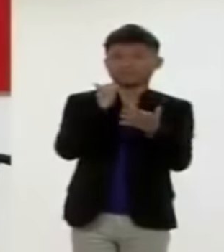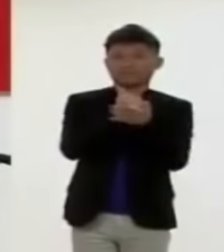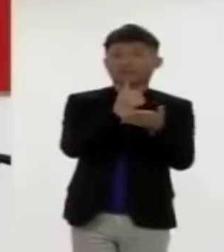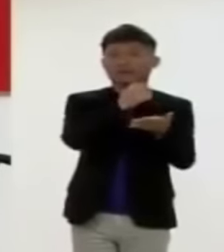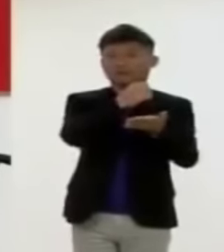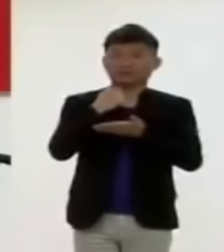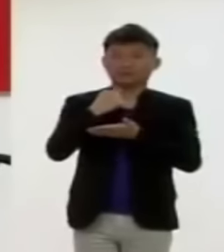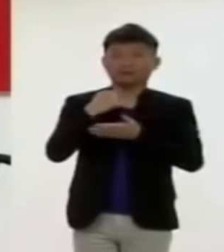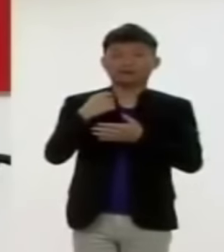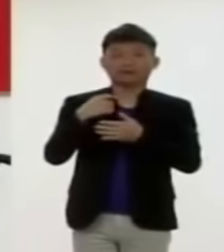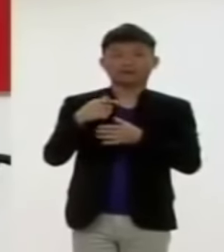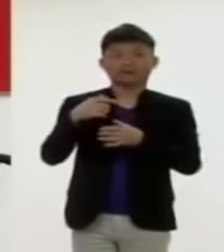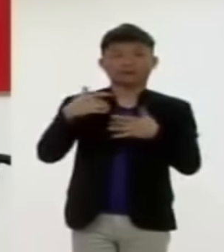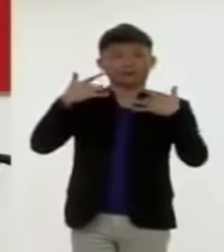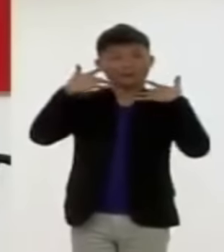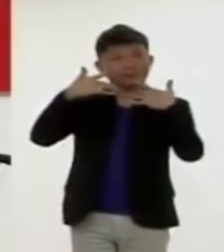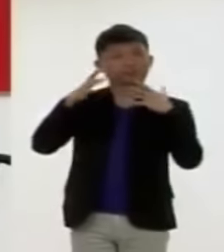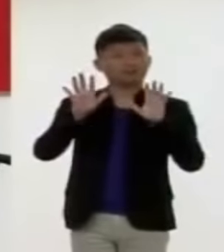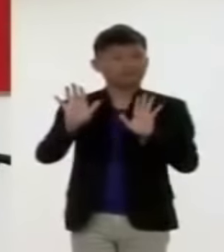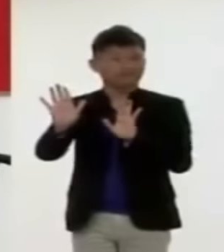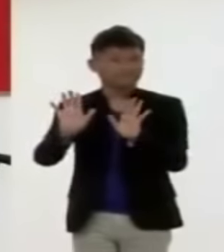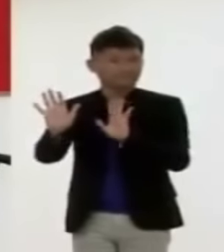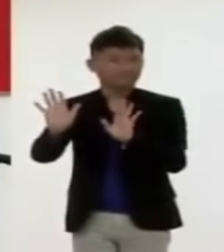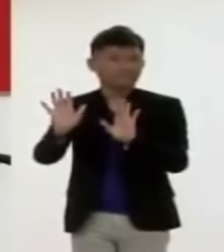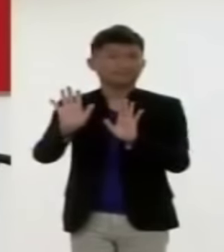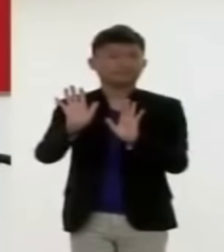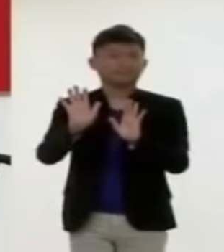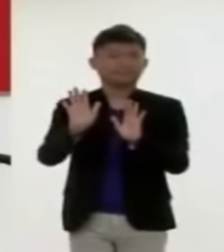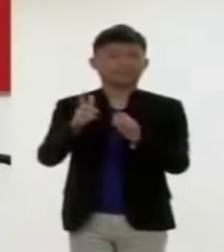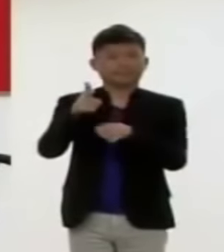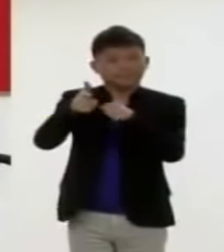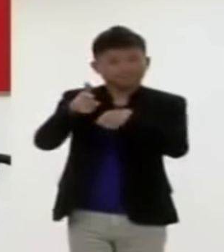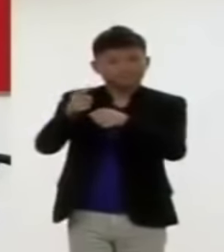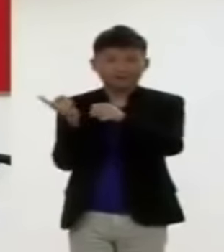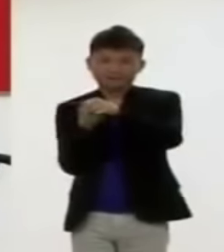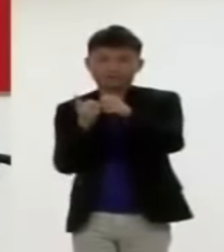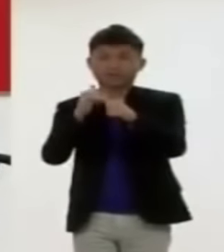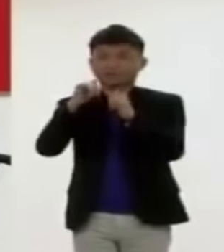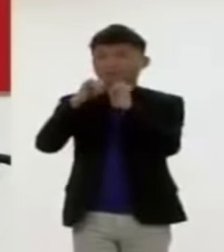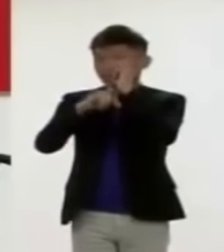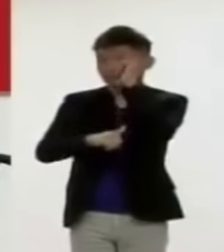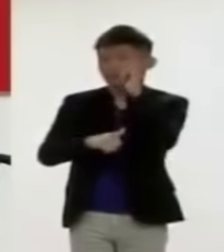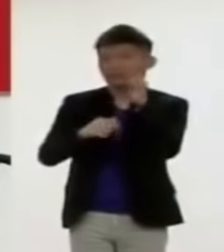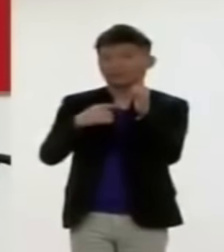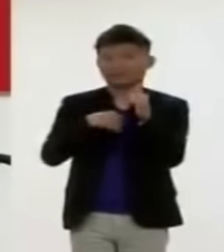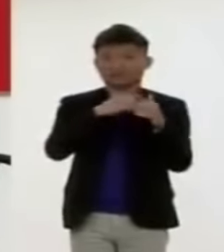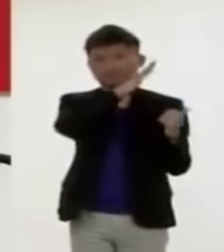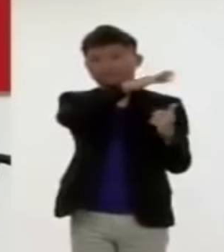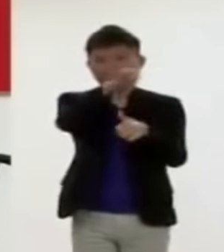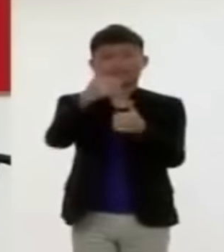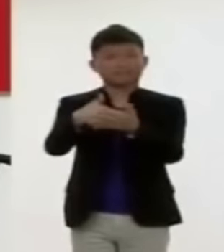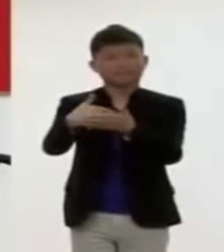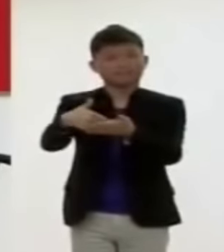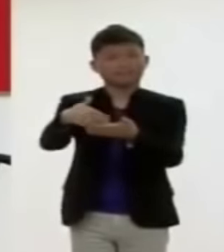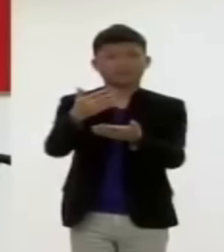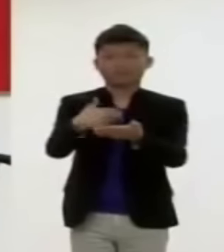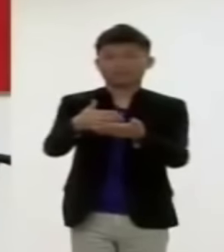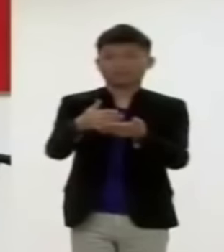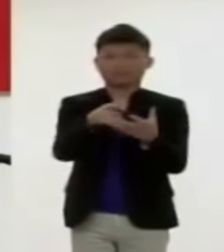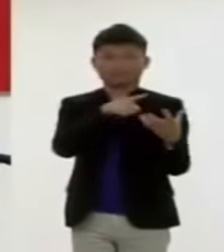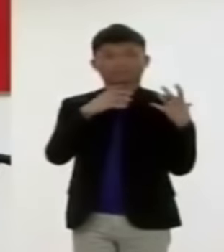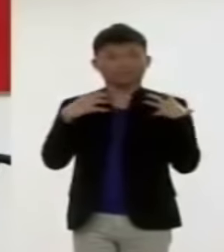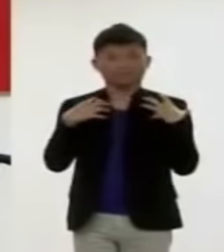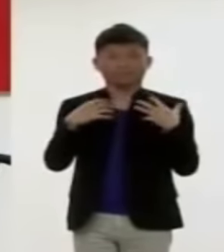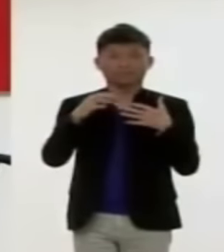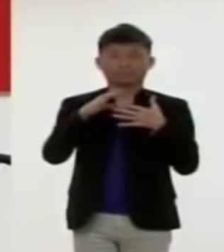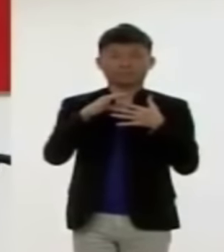棒球》拍的时候，找他去画漫画。所以这些都不是我在有一官半职任内做的，是我要告